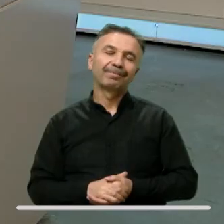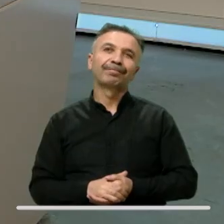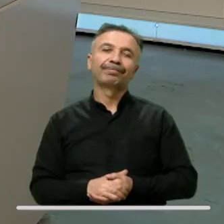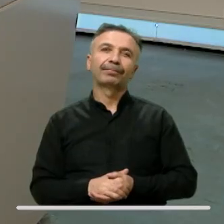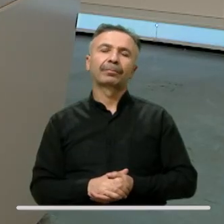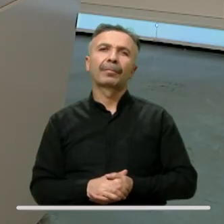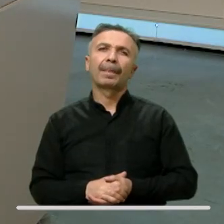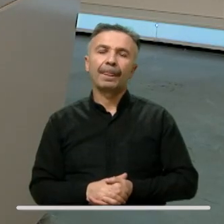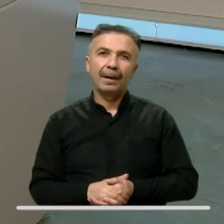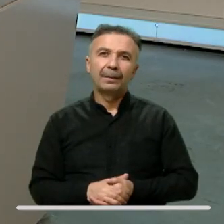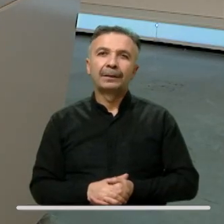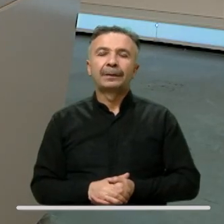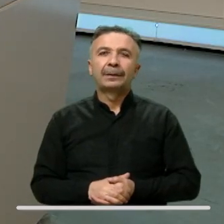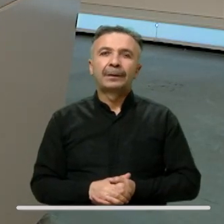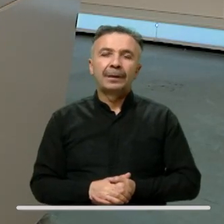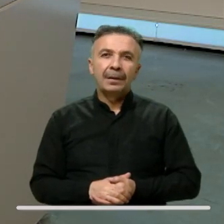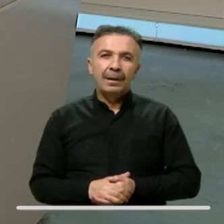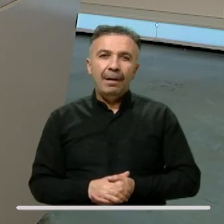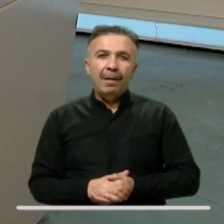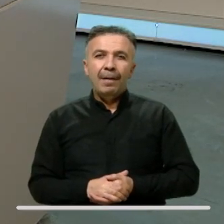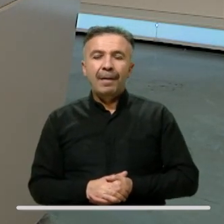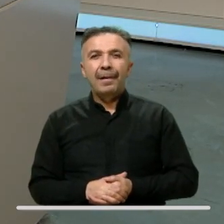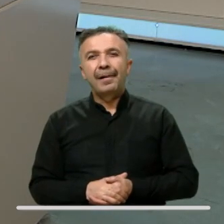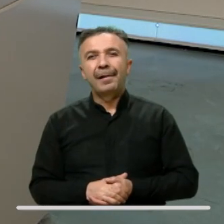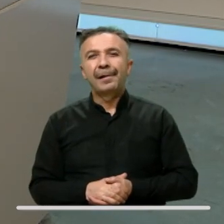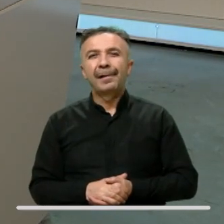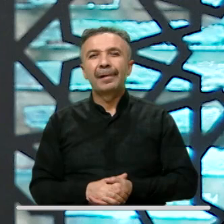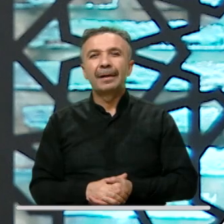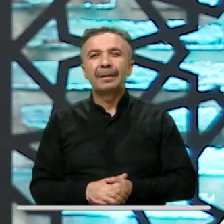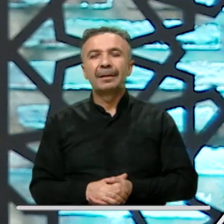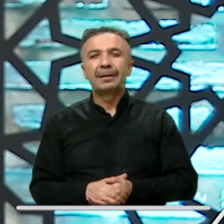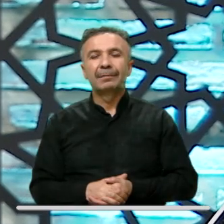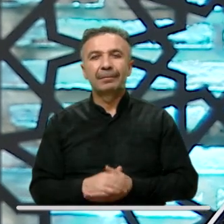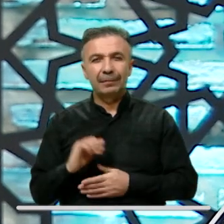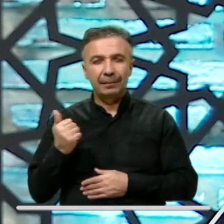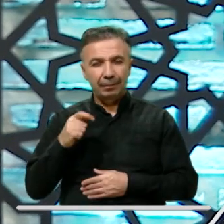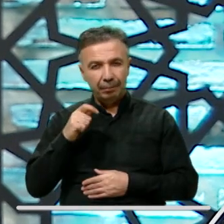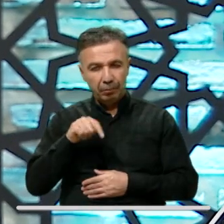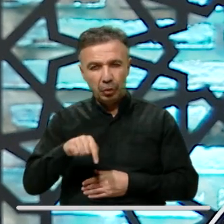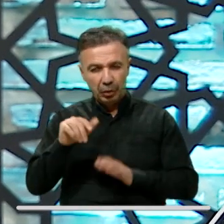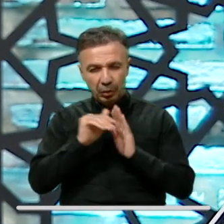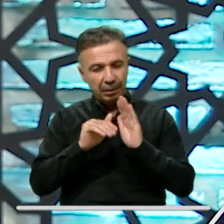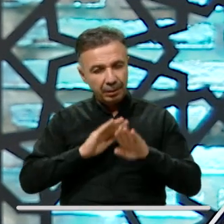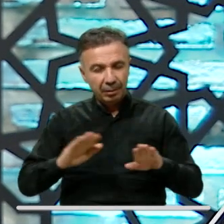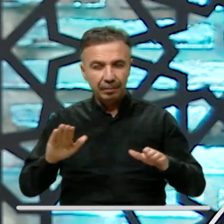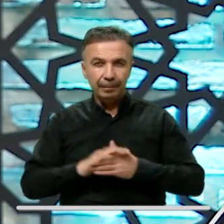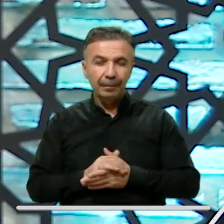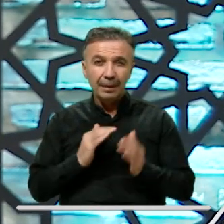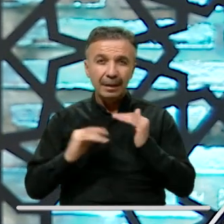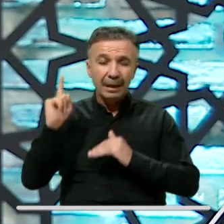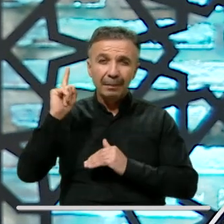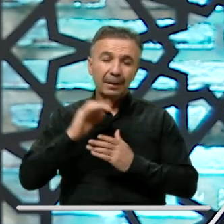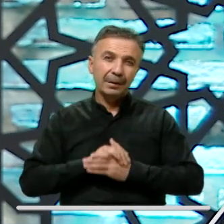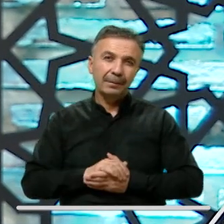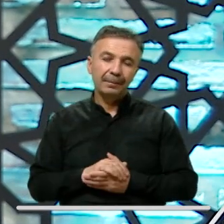İnşallah tekrar beraber olma fırsatına erişirim. Kıymetli dostlarımız, bugünlük bize ayrılan sürenin sonuna geldik. Cenab-ı